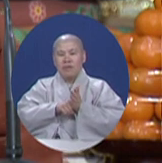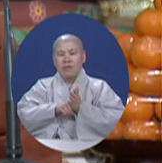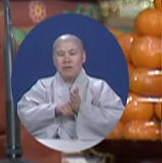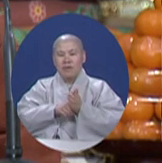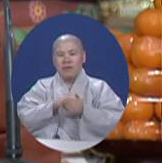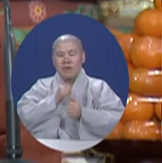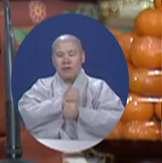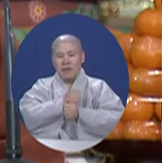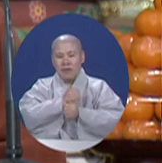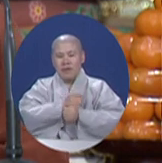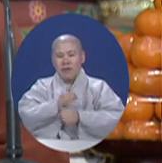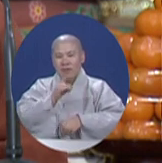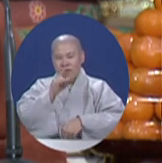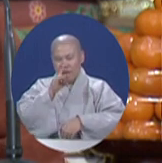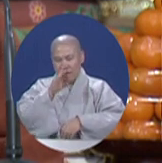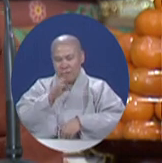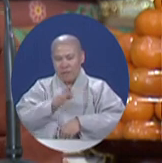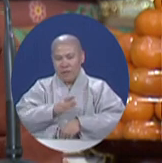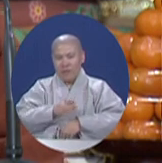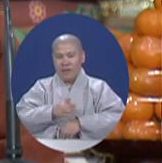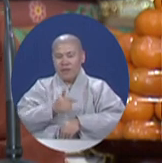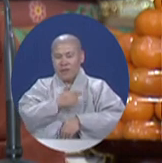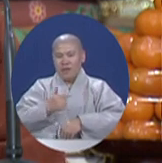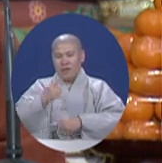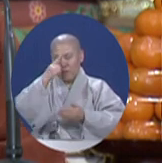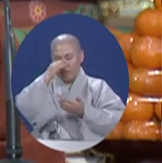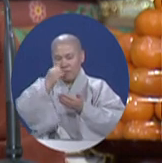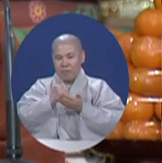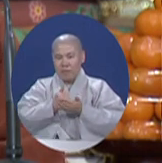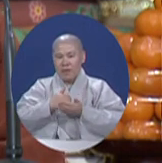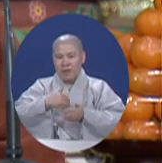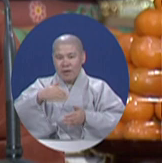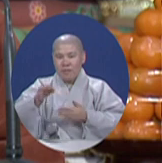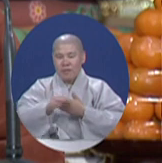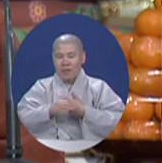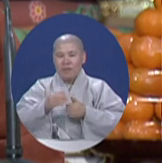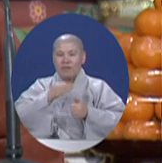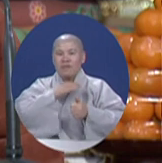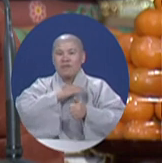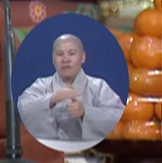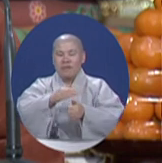그거 조실 스님한테 가면 그냥 쫓겨납니다. 그거는